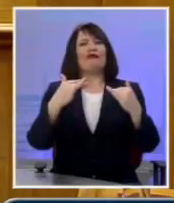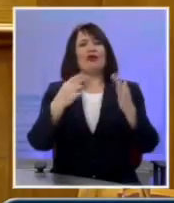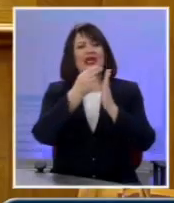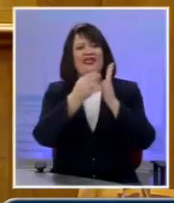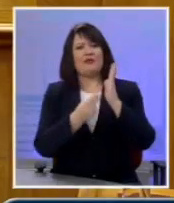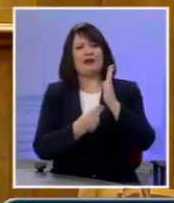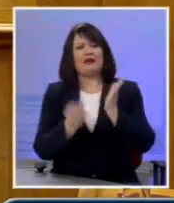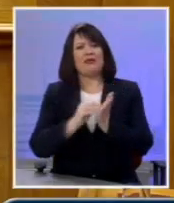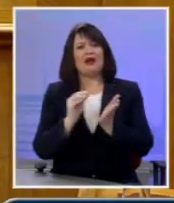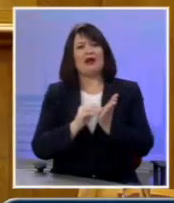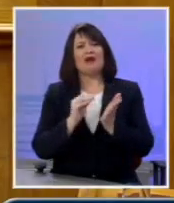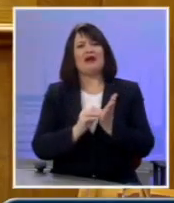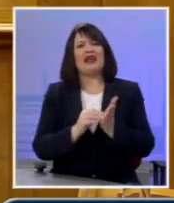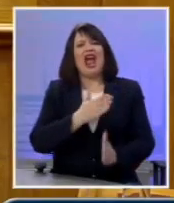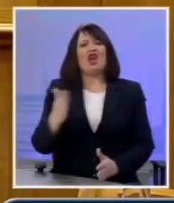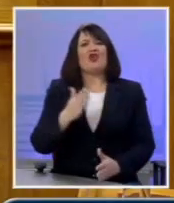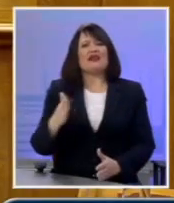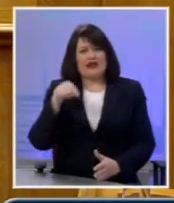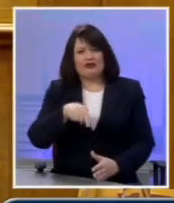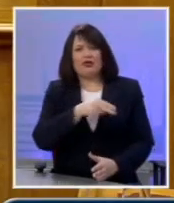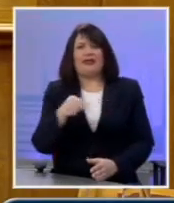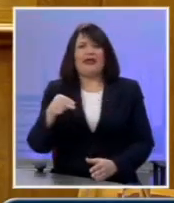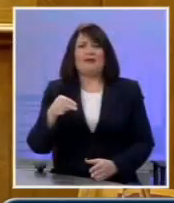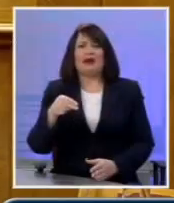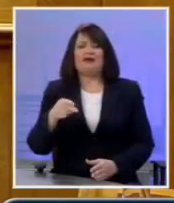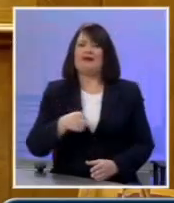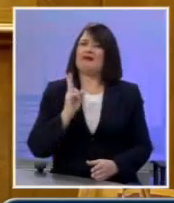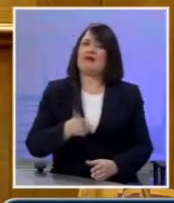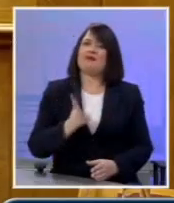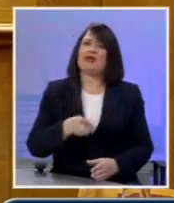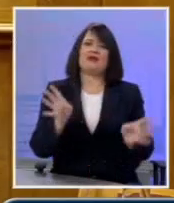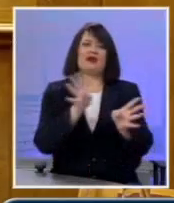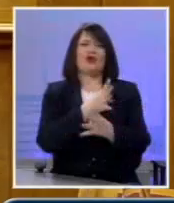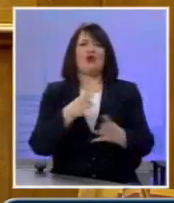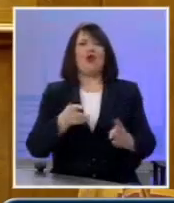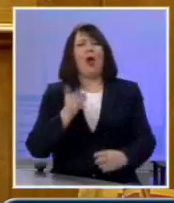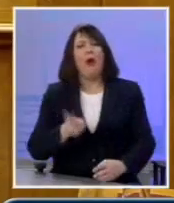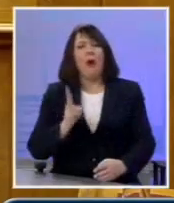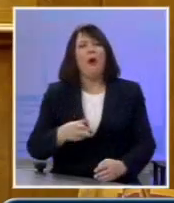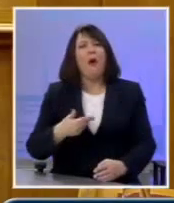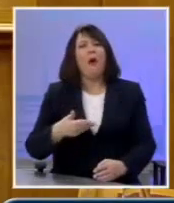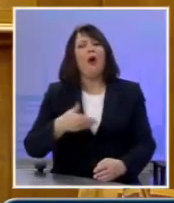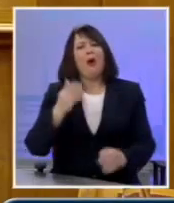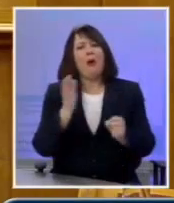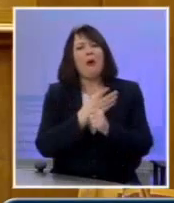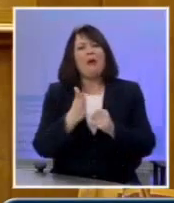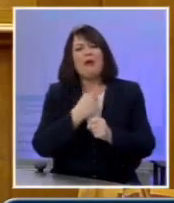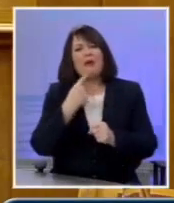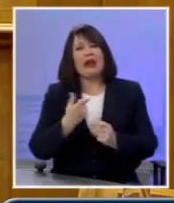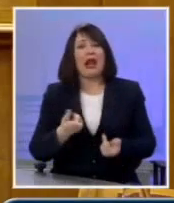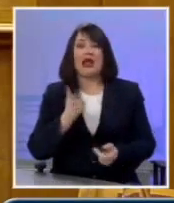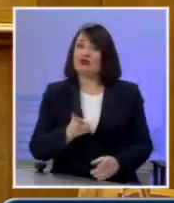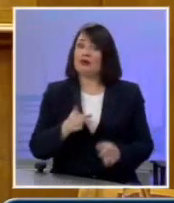ατζέντα της ακροδεξιάς, με επικίνδυνους λαϊκισμούς και κινδυνολογίες και καταστροφολογίες.